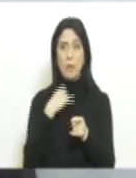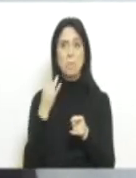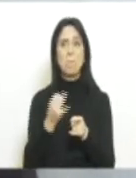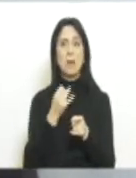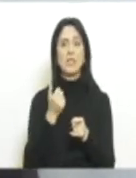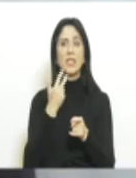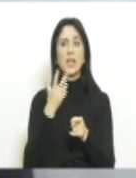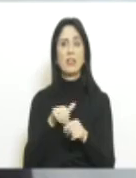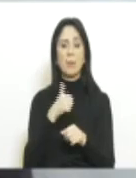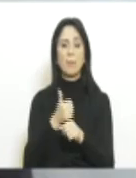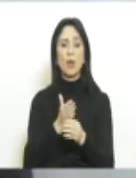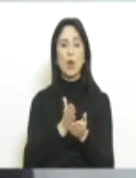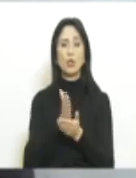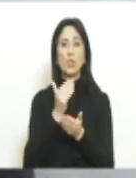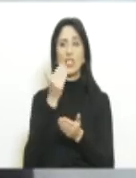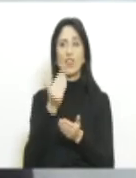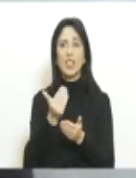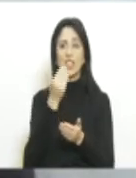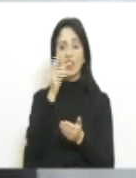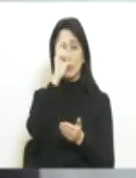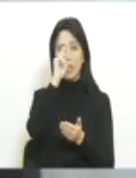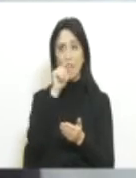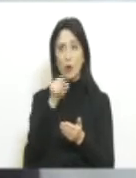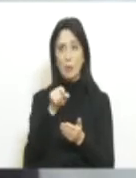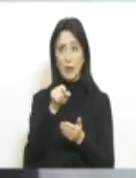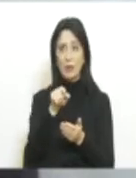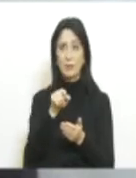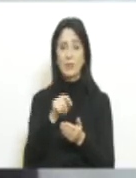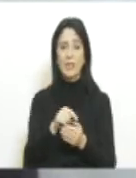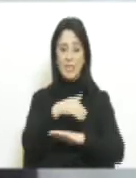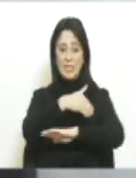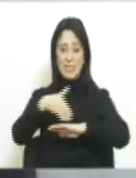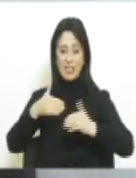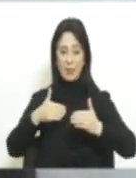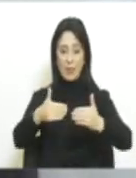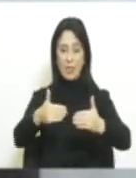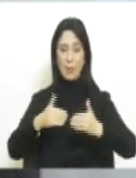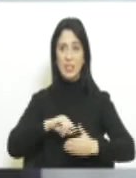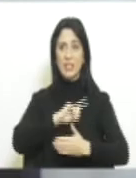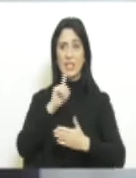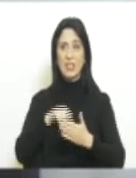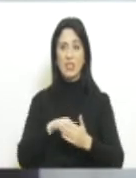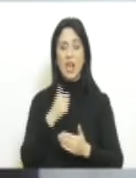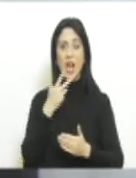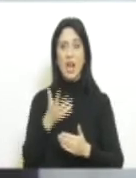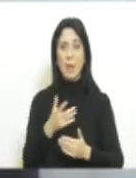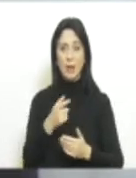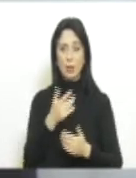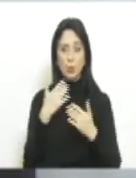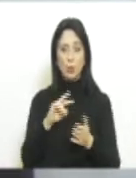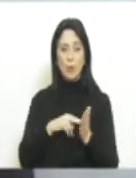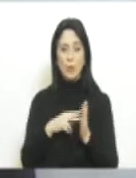მაინტერესებს, რამდენად პრიორიტეტული არის თქვენთვის და თქვენი მთავრობისთვის საზღვრების დელიმიტაციის საკითხი და რამდენად